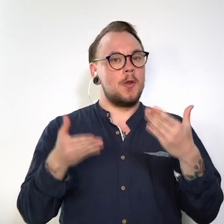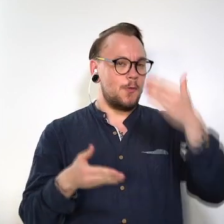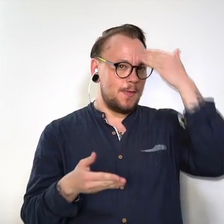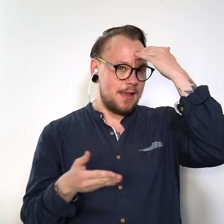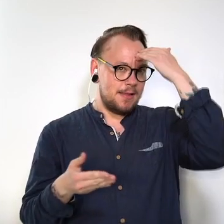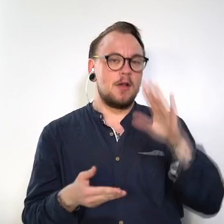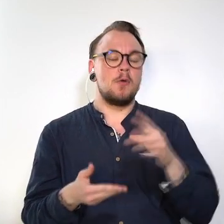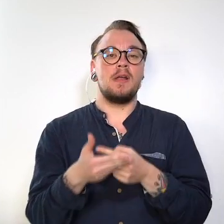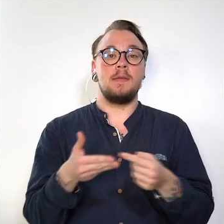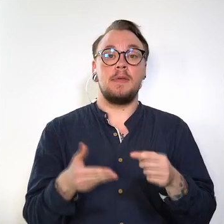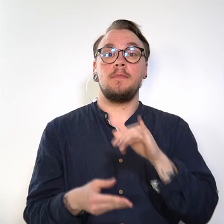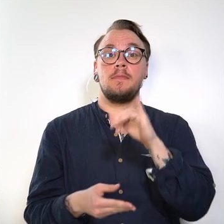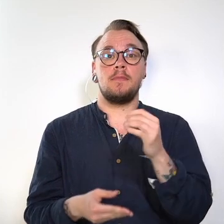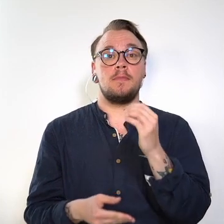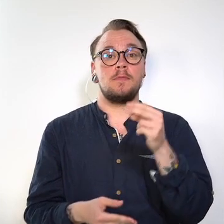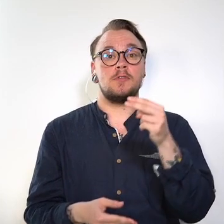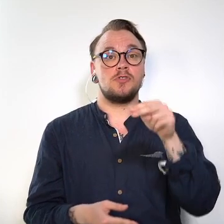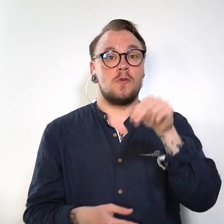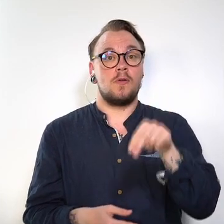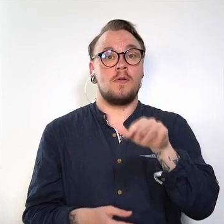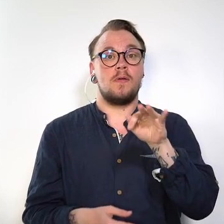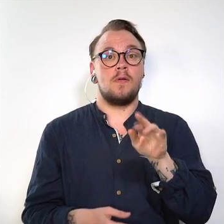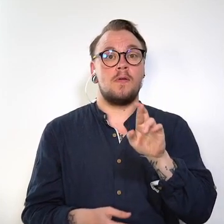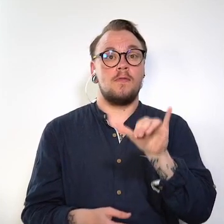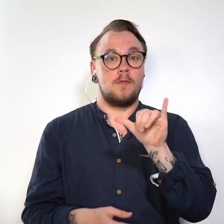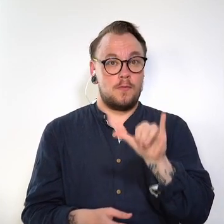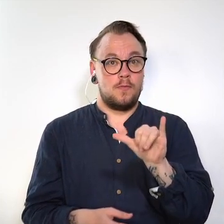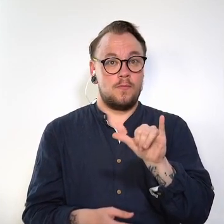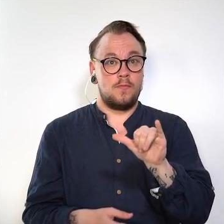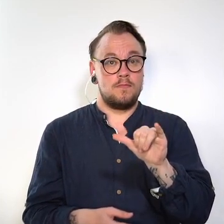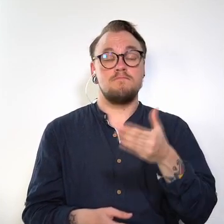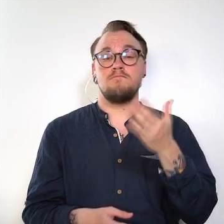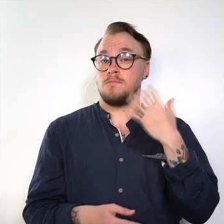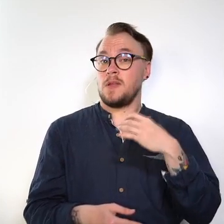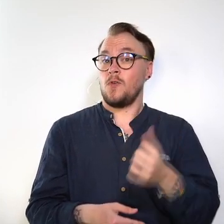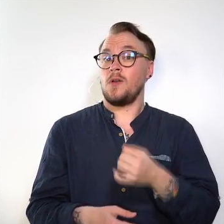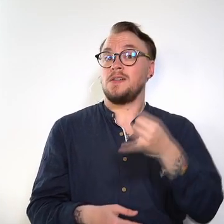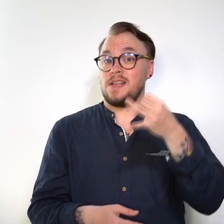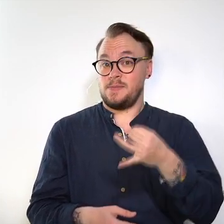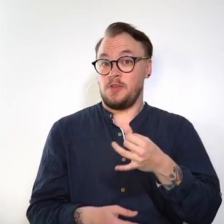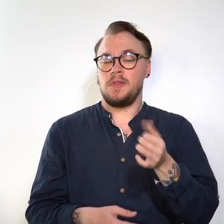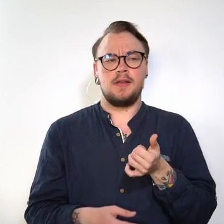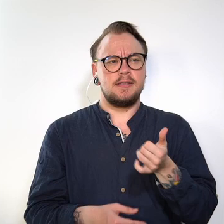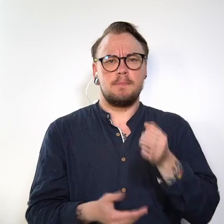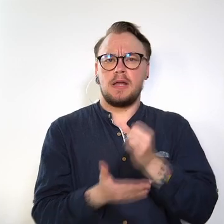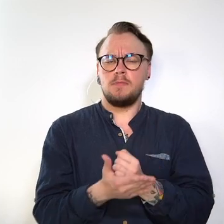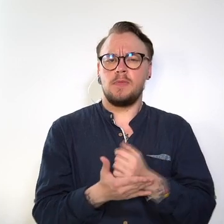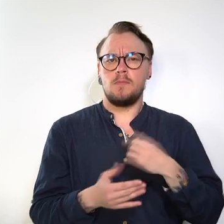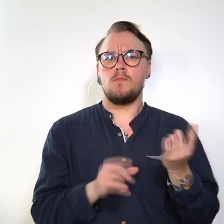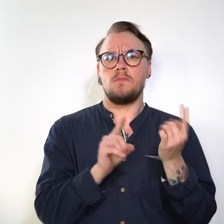naamioituneena Yhdysvaltain psykiatriyhdistyksen istuntoon vuodelta 1970. Että tästä se lähti se tappelu,